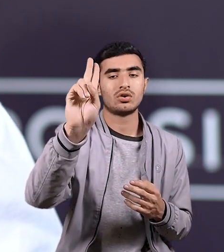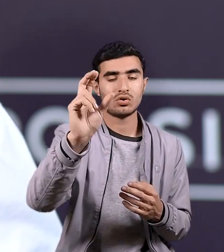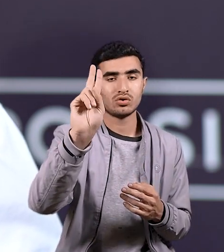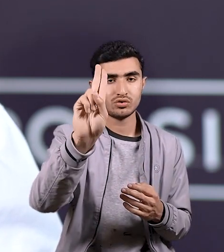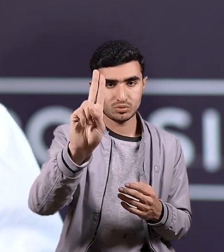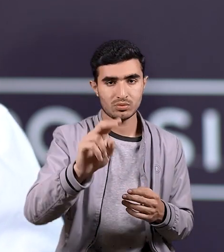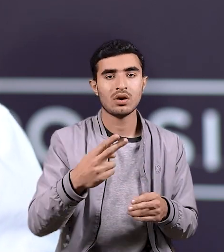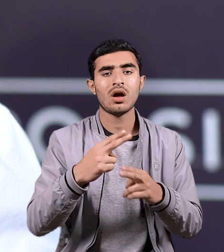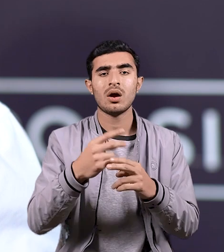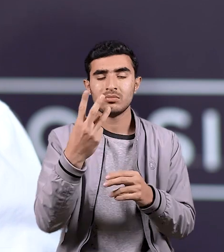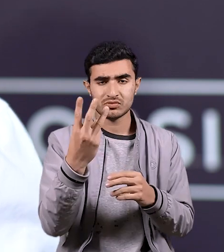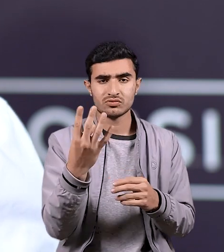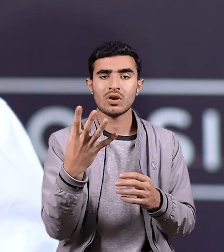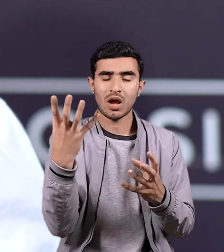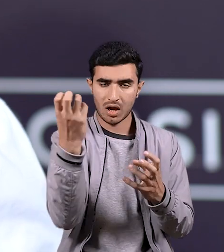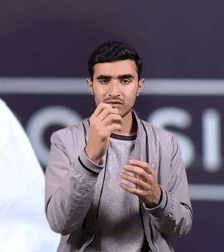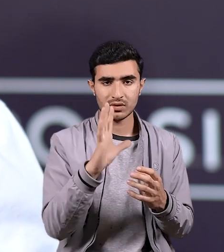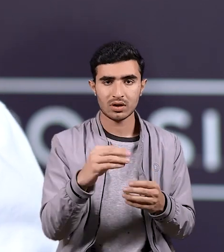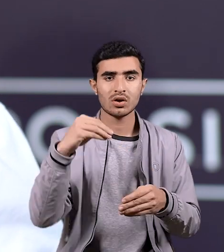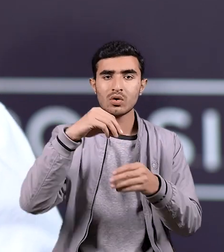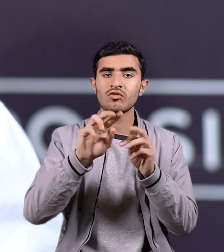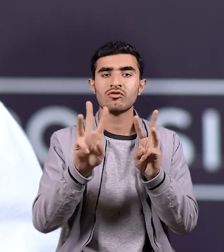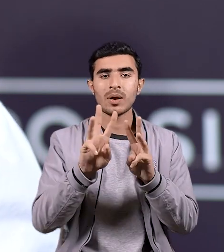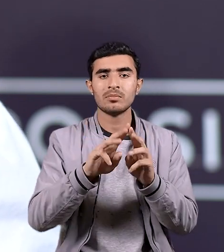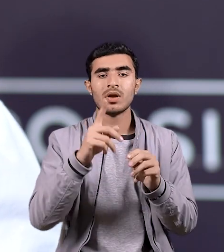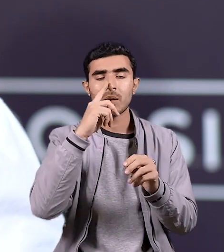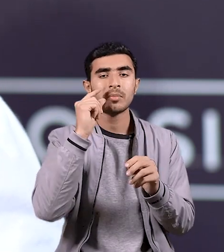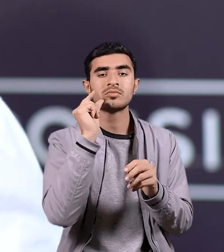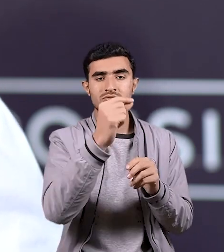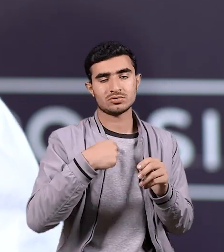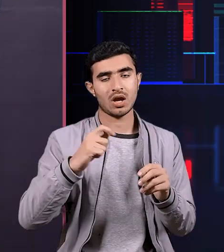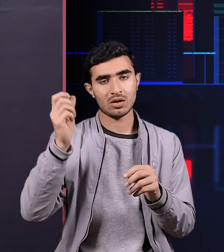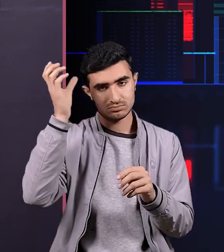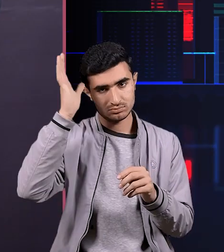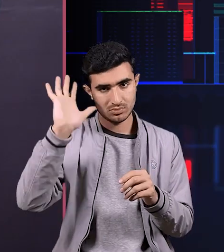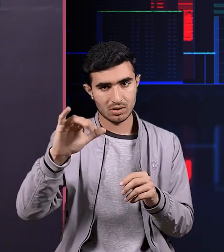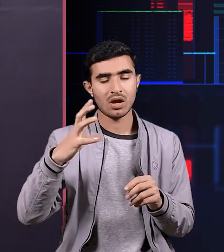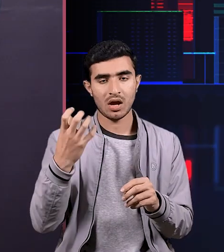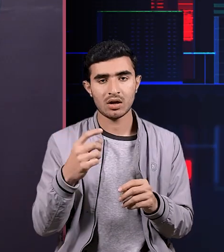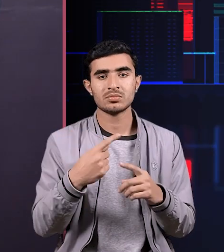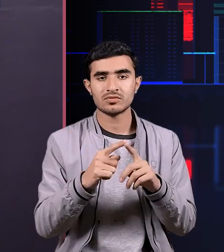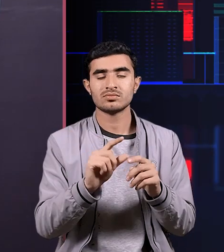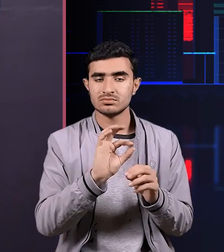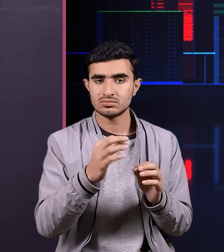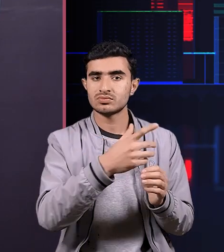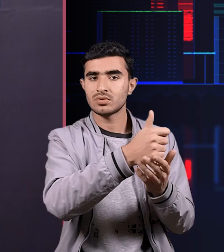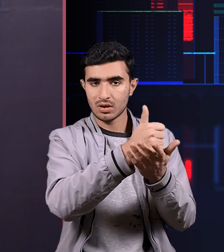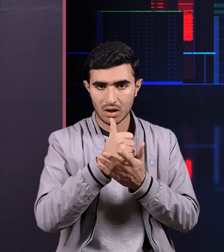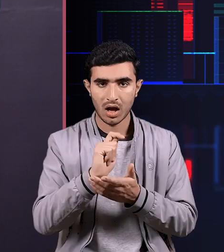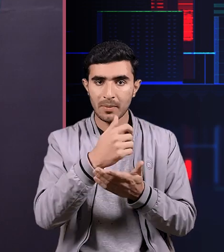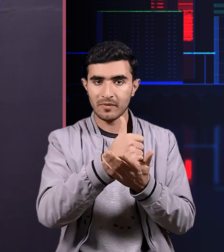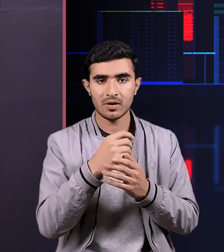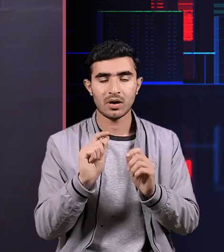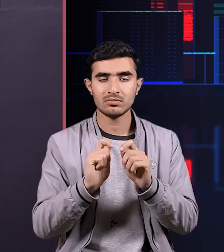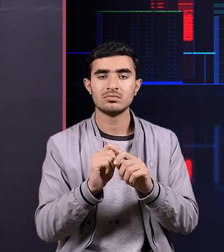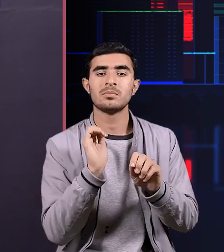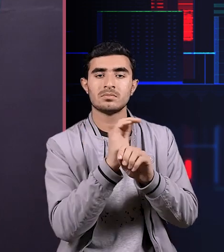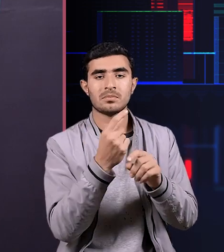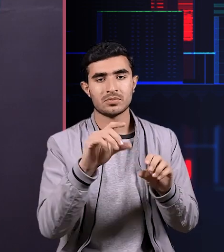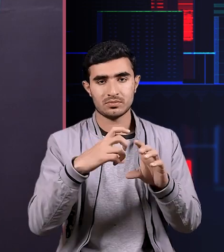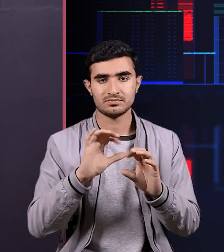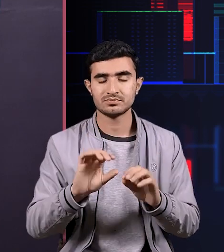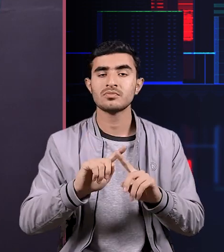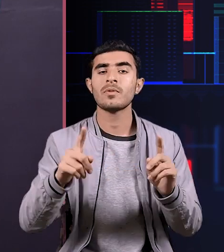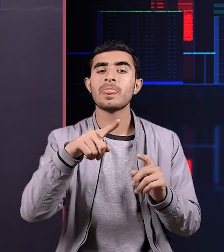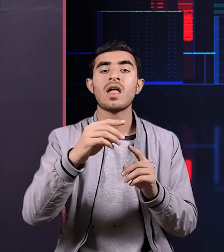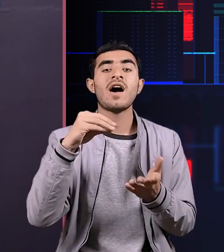से डॉलर कमा कर पाकिस्तान लाते हैं, और आपको भी उसमें फ़ायदा होता है। ज़ाहिर है कि डॉलर सबको फ़ायदा देता है, तो हुकूमत को भी फ़ायदा होता है, सोसाइटी को भी जनरल बेनिफिट